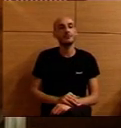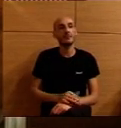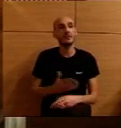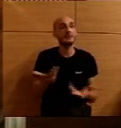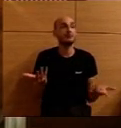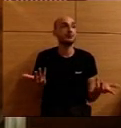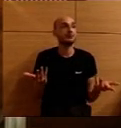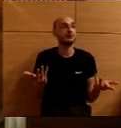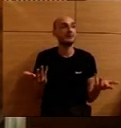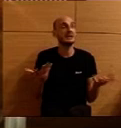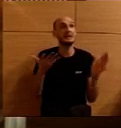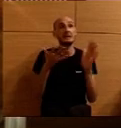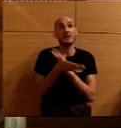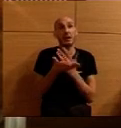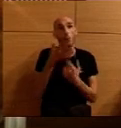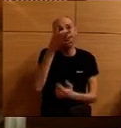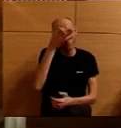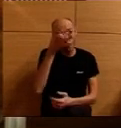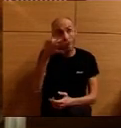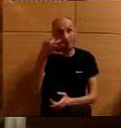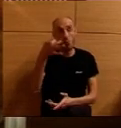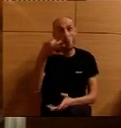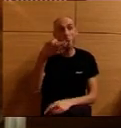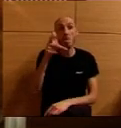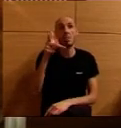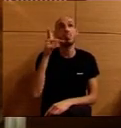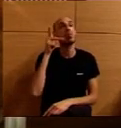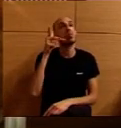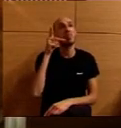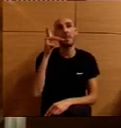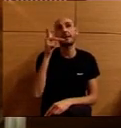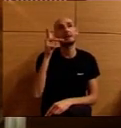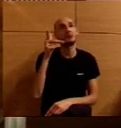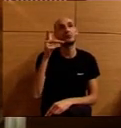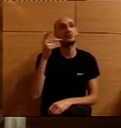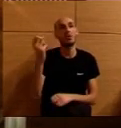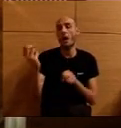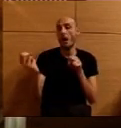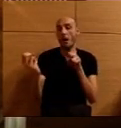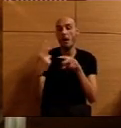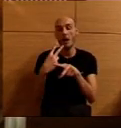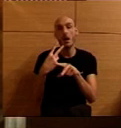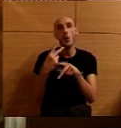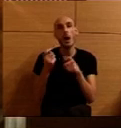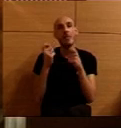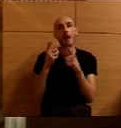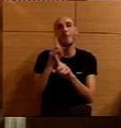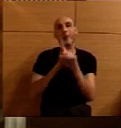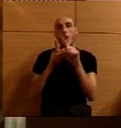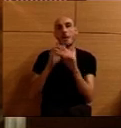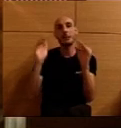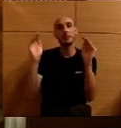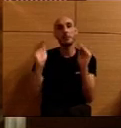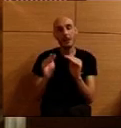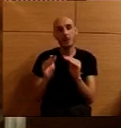que la població que tenia dret a tindre una infraestructura que li aliviara de problemes, que